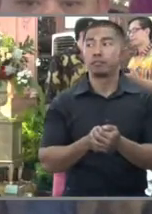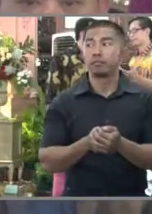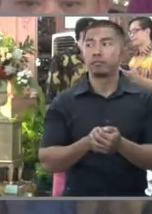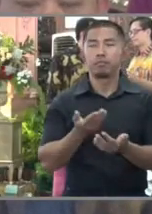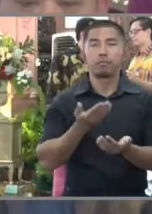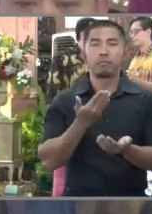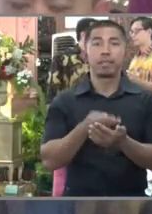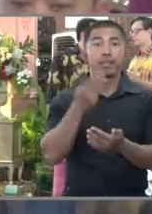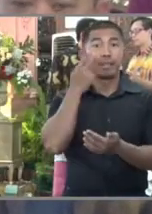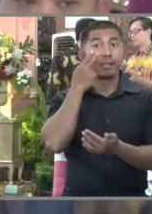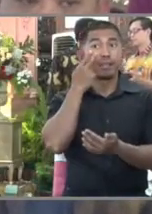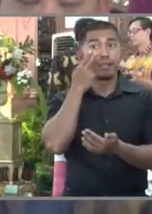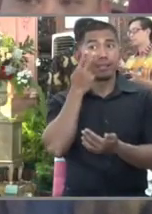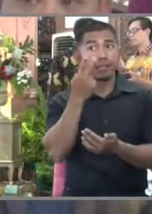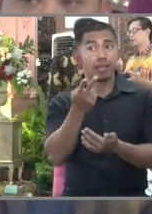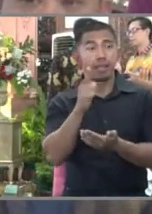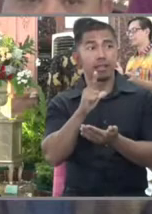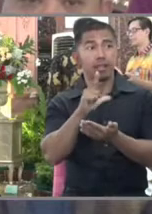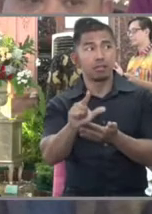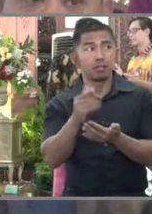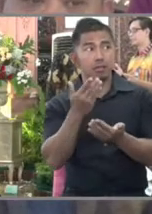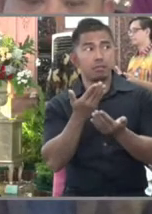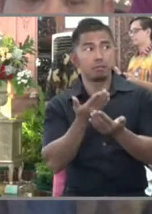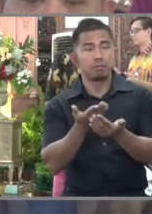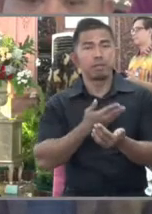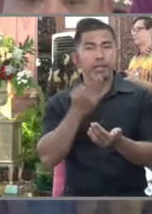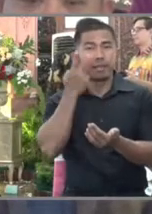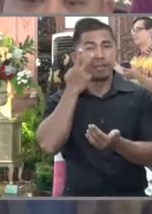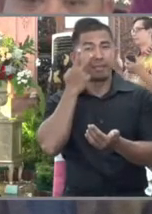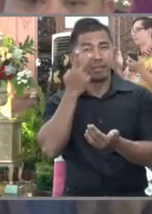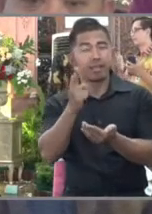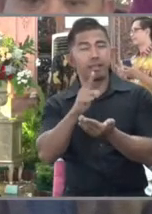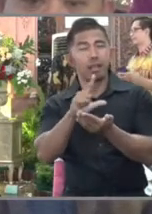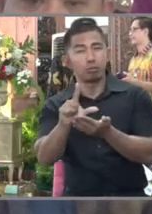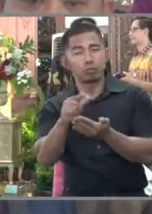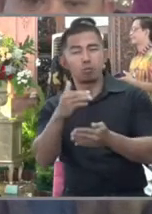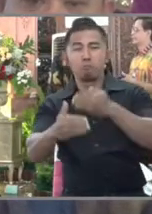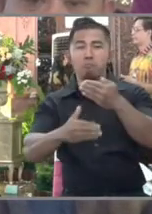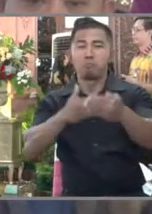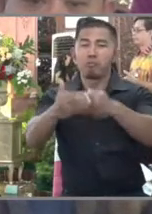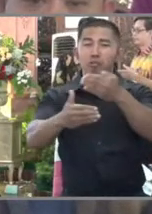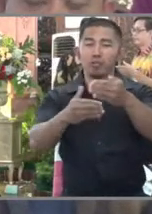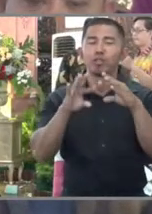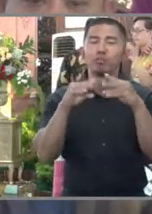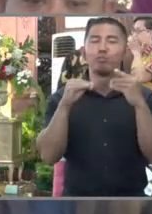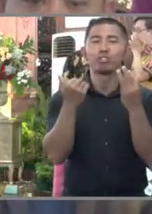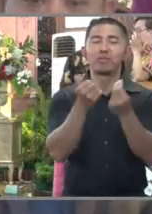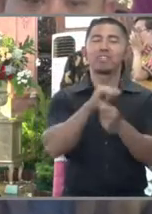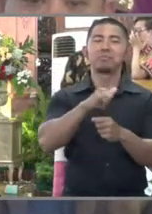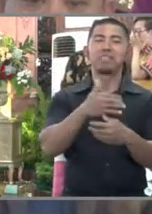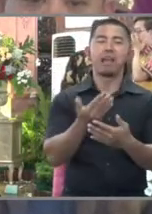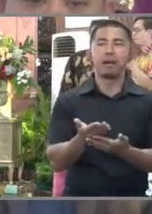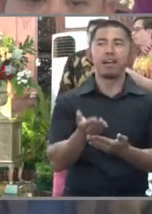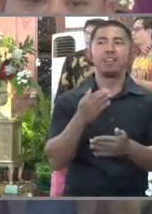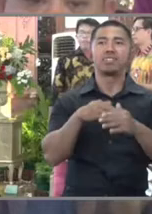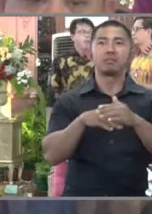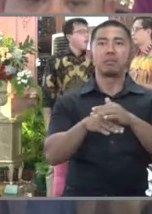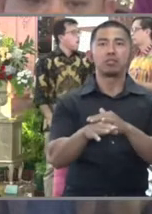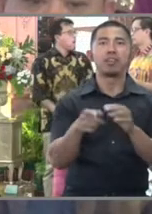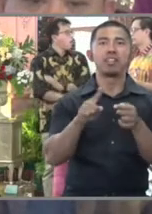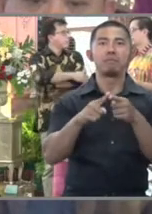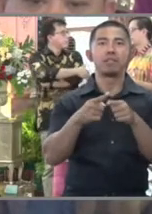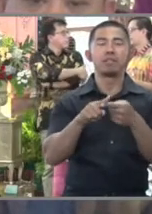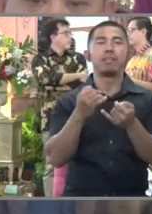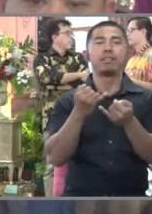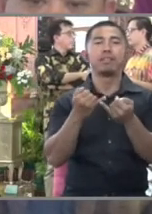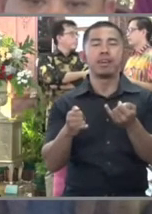melihat secara langsung proses daripada musrembang wil, termasuk teman-teman saya